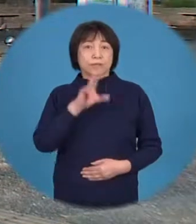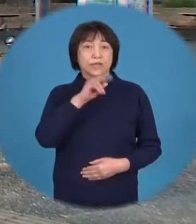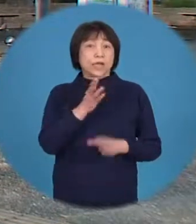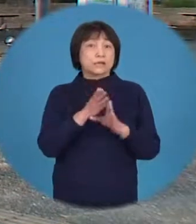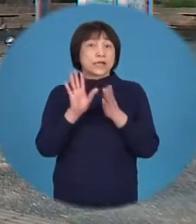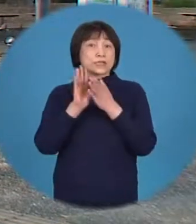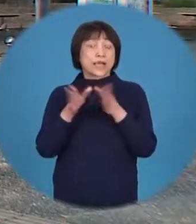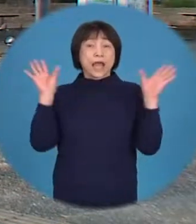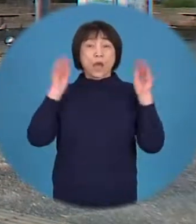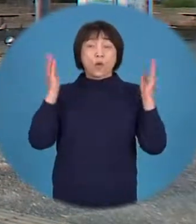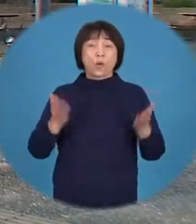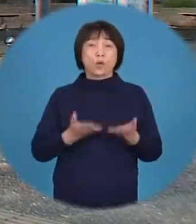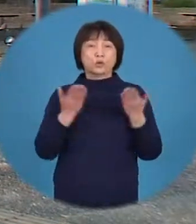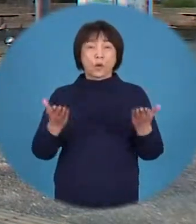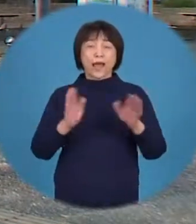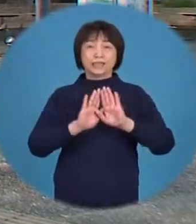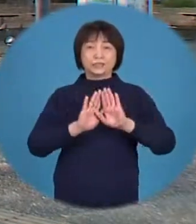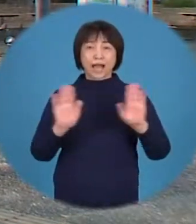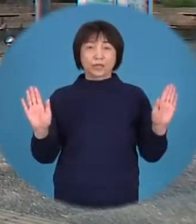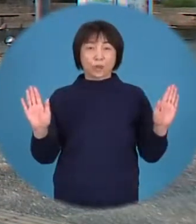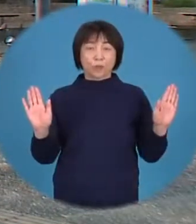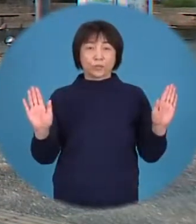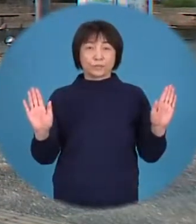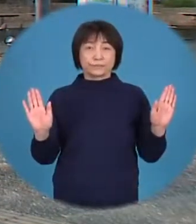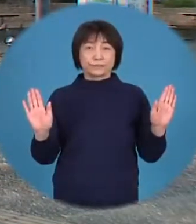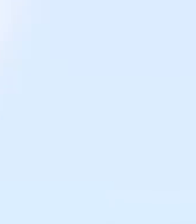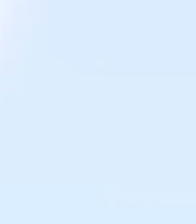岐阜県政ホットラインスタート。